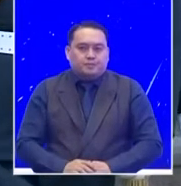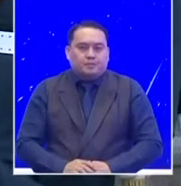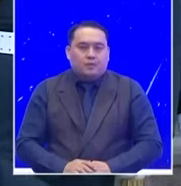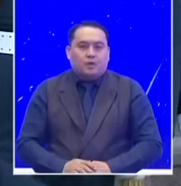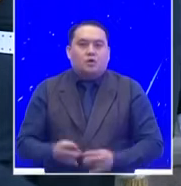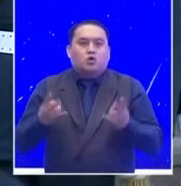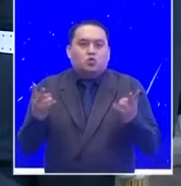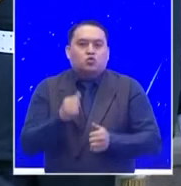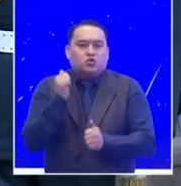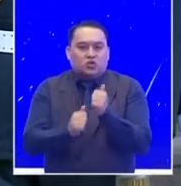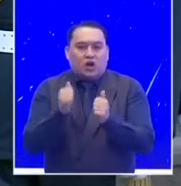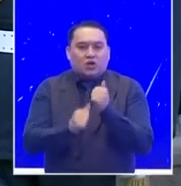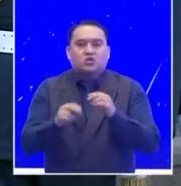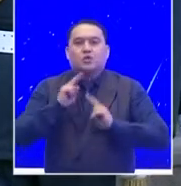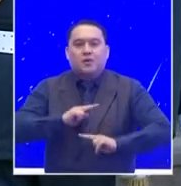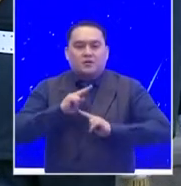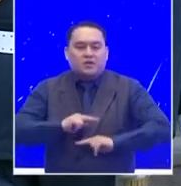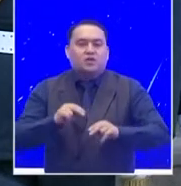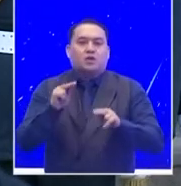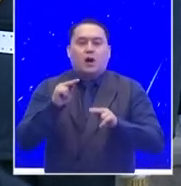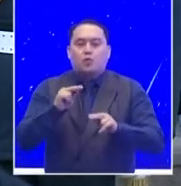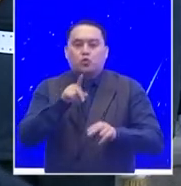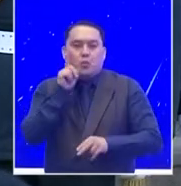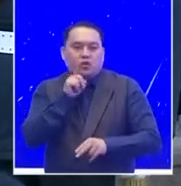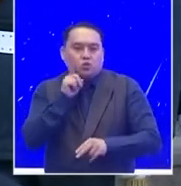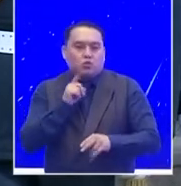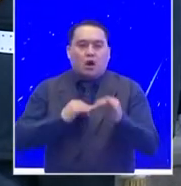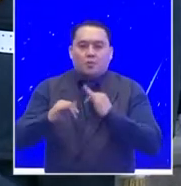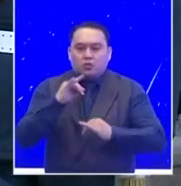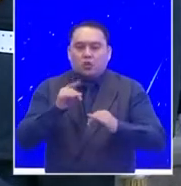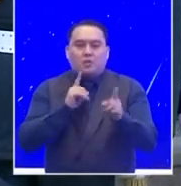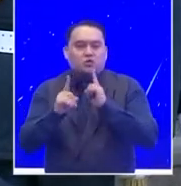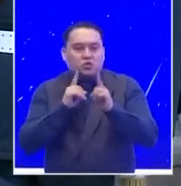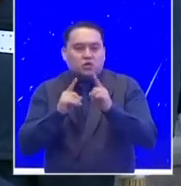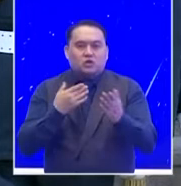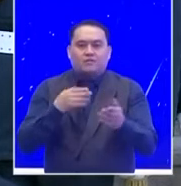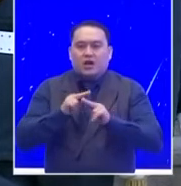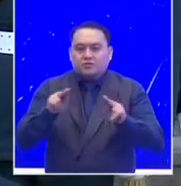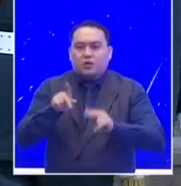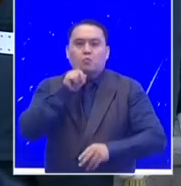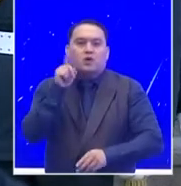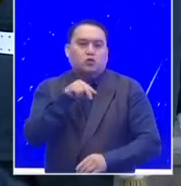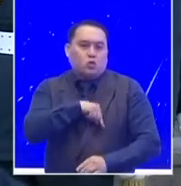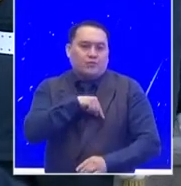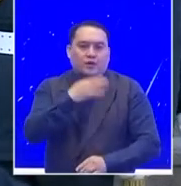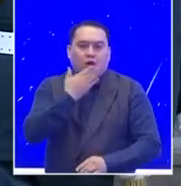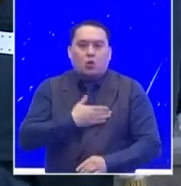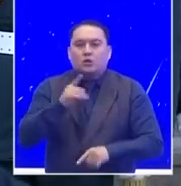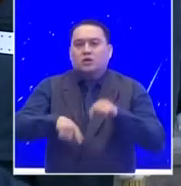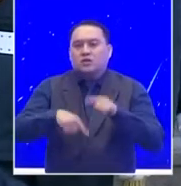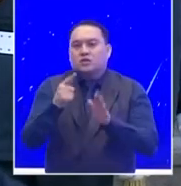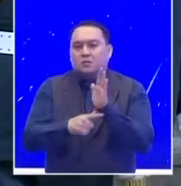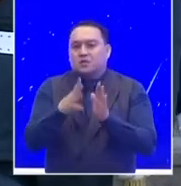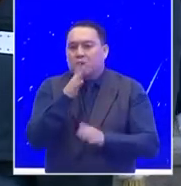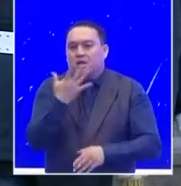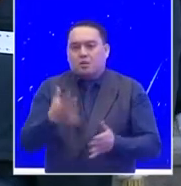Надо как можно чаще вести работу с молодежью, проводить круглые столы и открытые уроки, чтобы воспитать в молодежи патриотизм. 75 лет